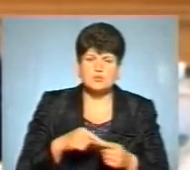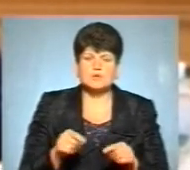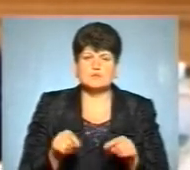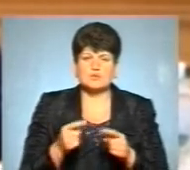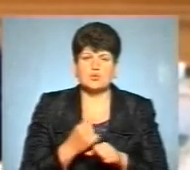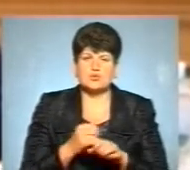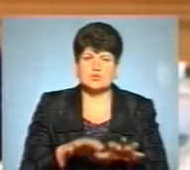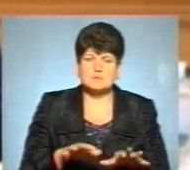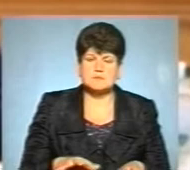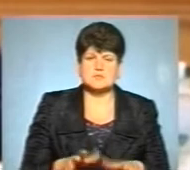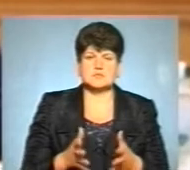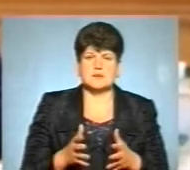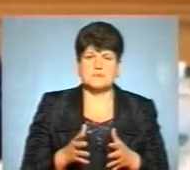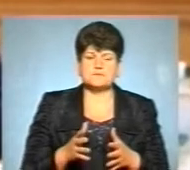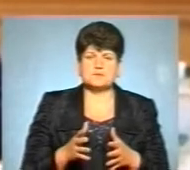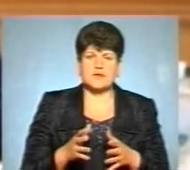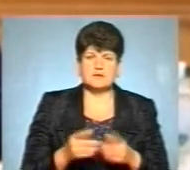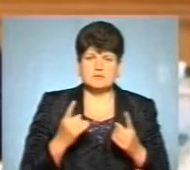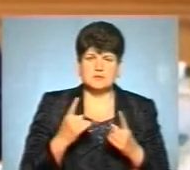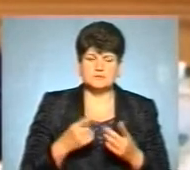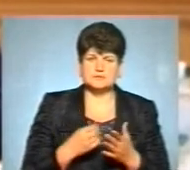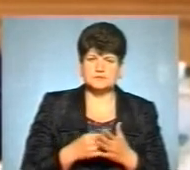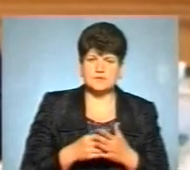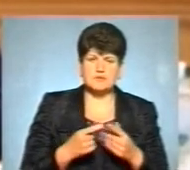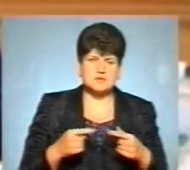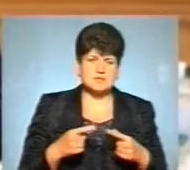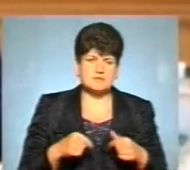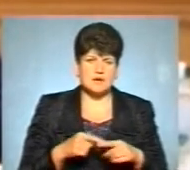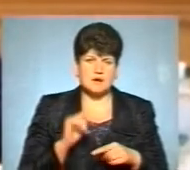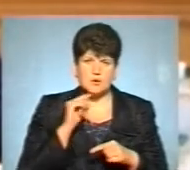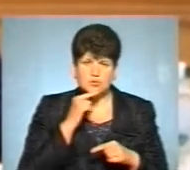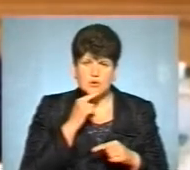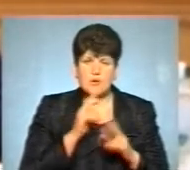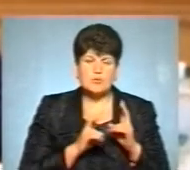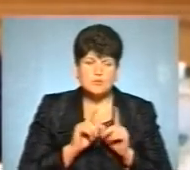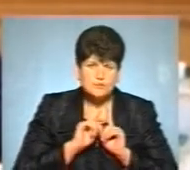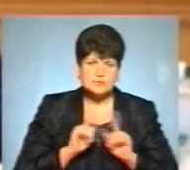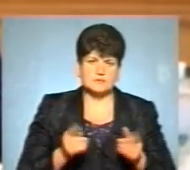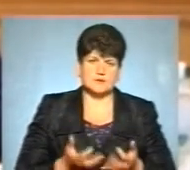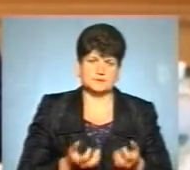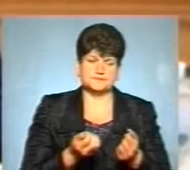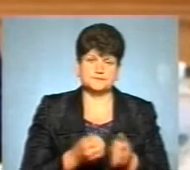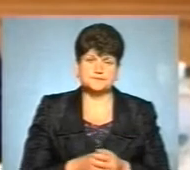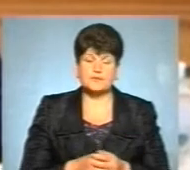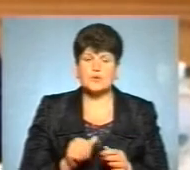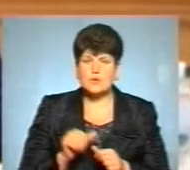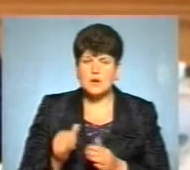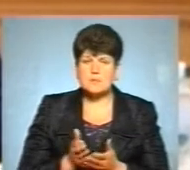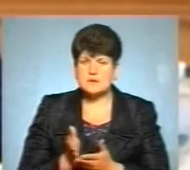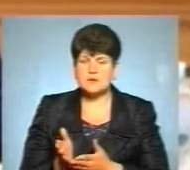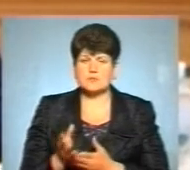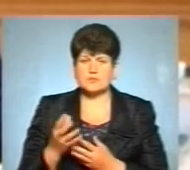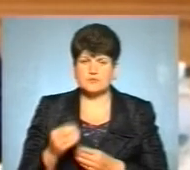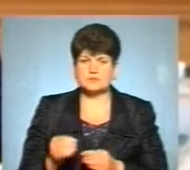створює високу додану вартість в різних сферах економіки, але промисловість особливо. Окремий напрямок, я вже